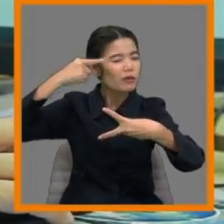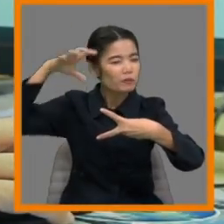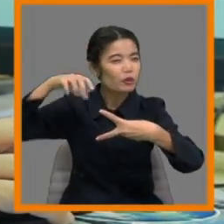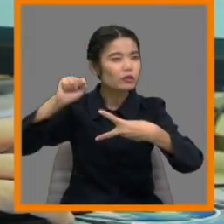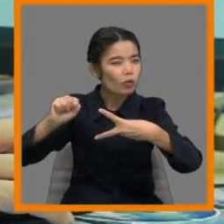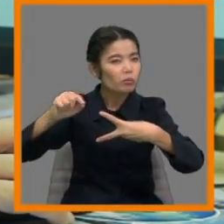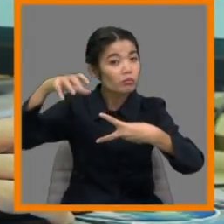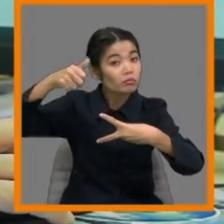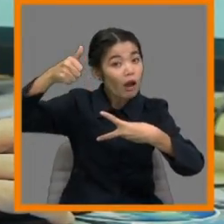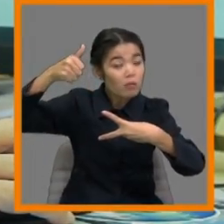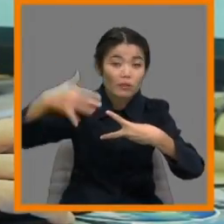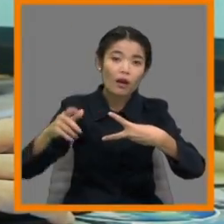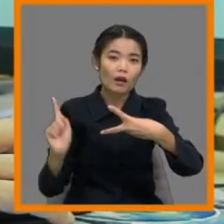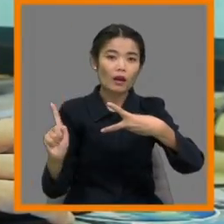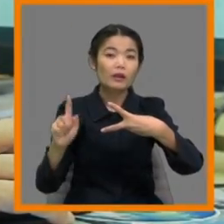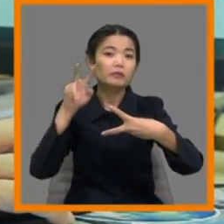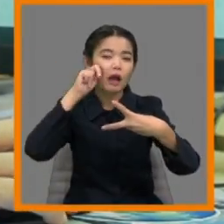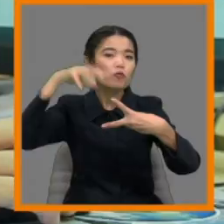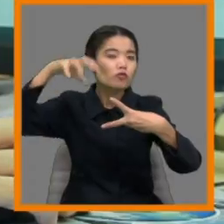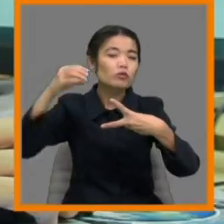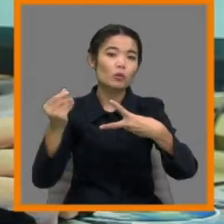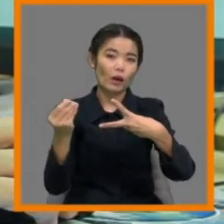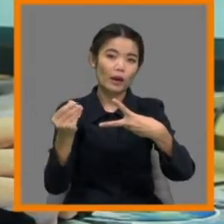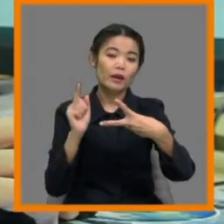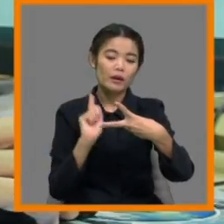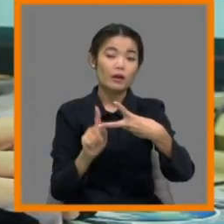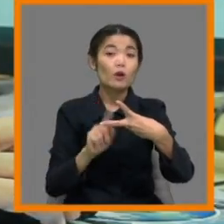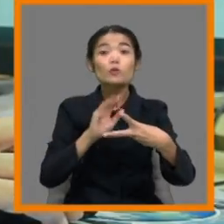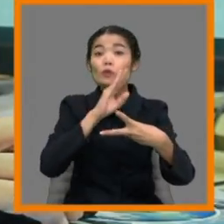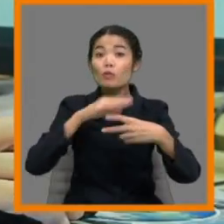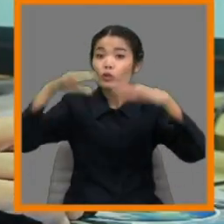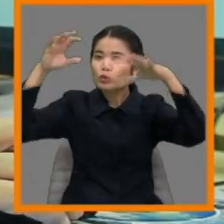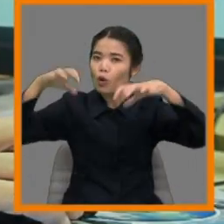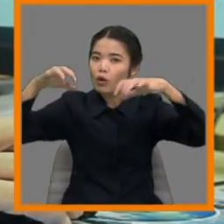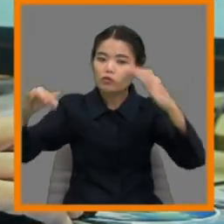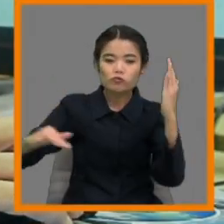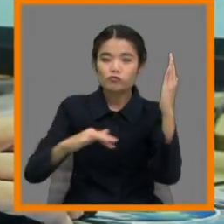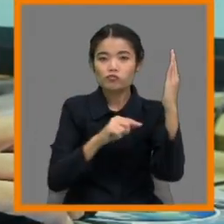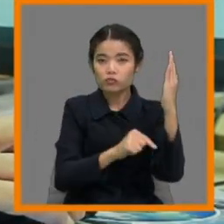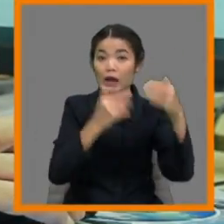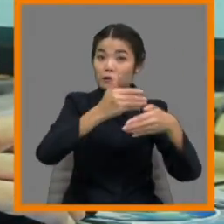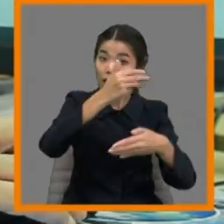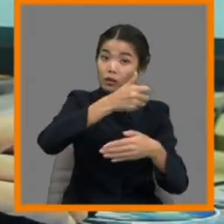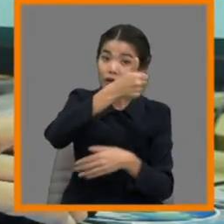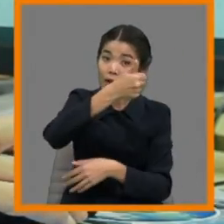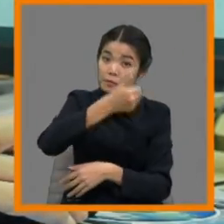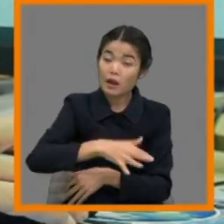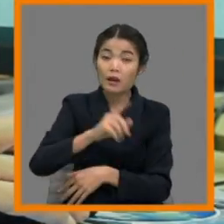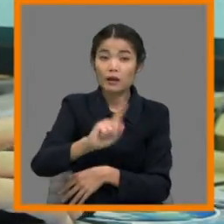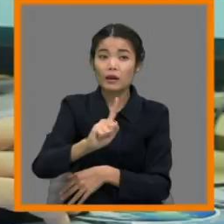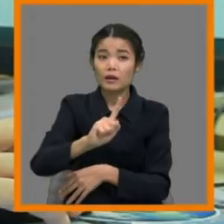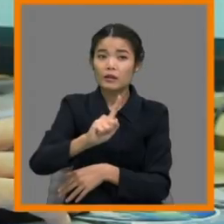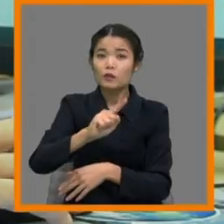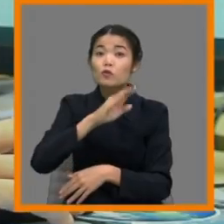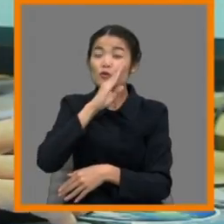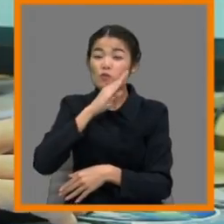หรือไม่ตกขนาดไหนนี่เสี่ยงหนึ่งนะอันที่2ตกแล้วจะเข้าเขื่อนหรือไม่เข้าเขื่อนนี่ก็คือ2เสี่ยงเลย2เด้งใช่ไหม